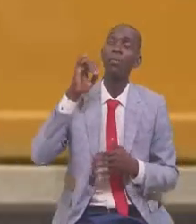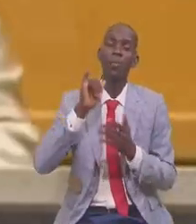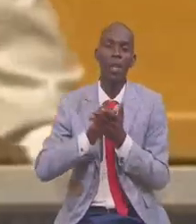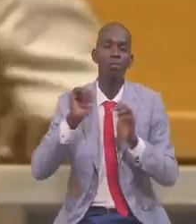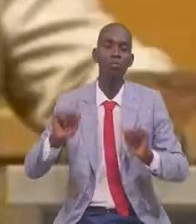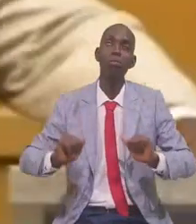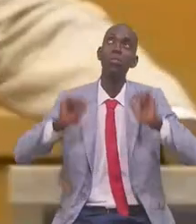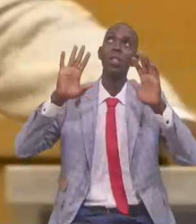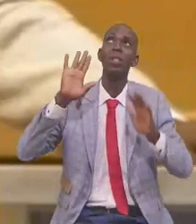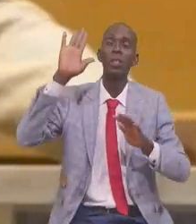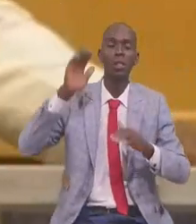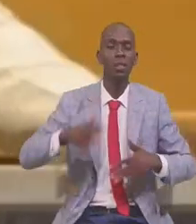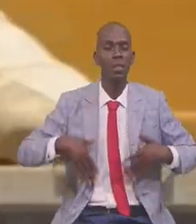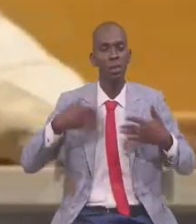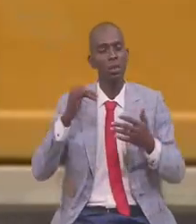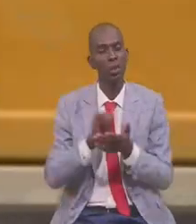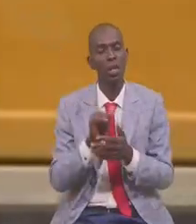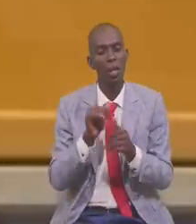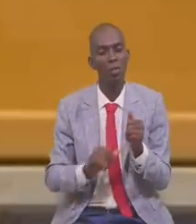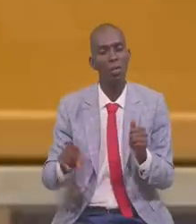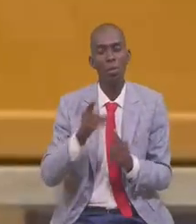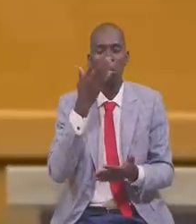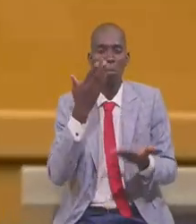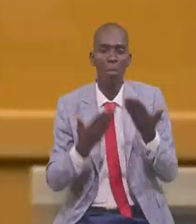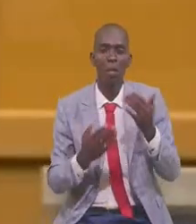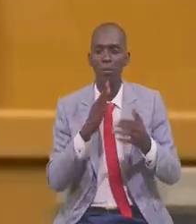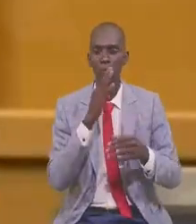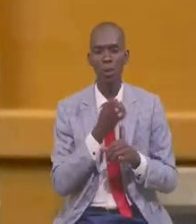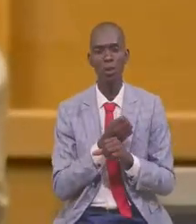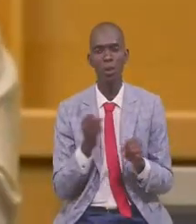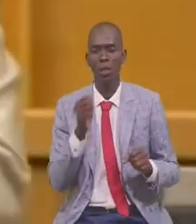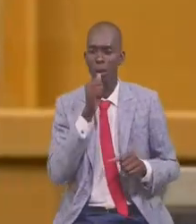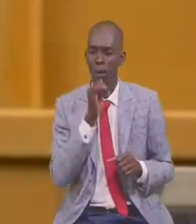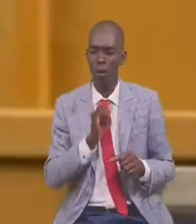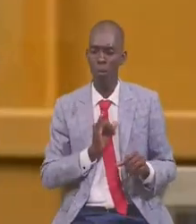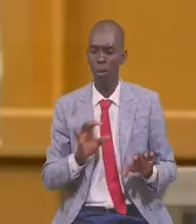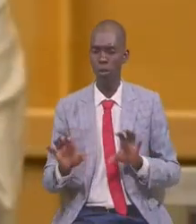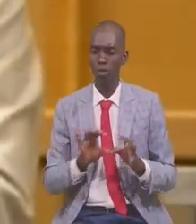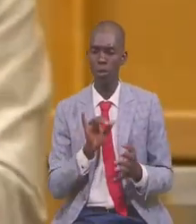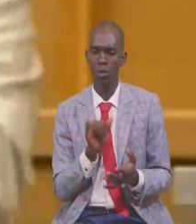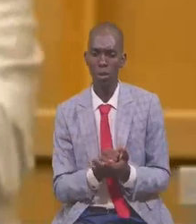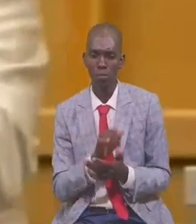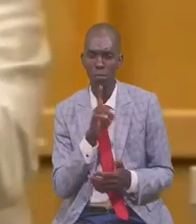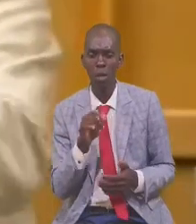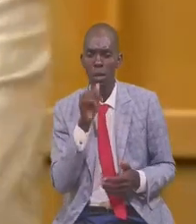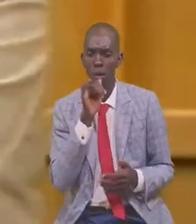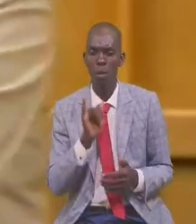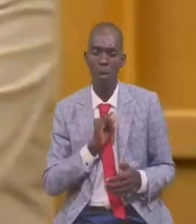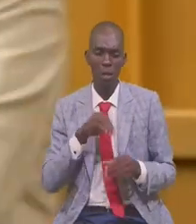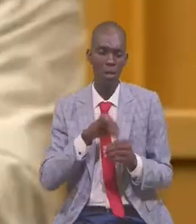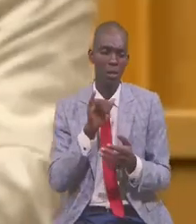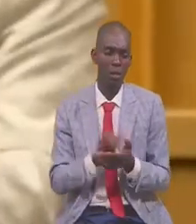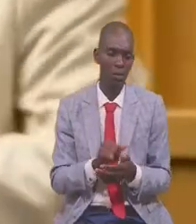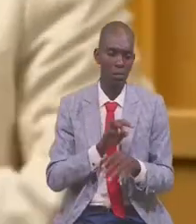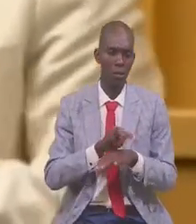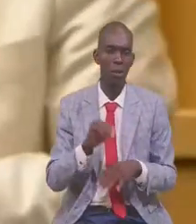vie pour que chacun soit sauvé? Est-ce que je fais cela? Est-ce que je suis dans ce ministère? Est-ce que je plais